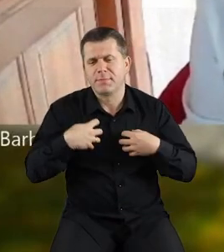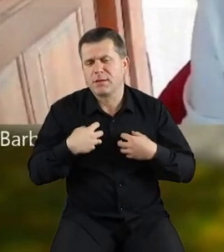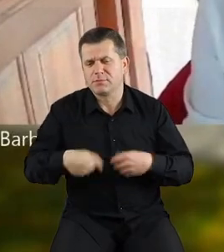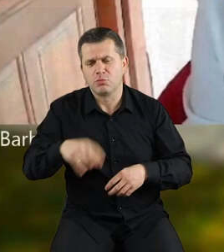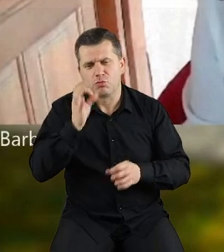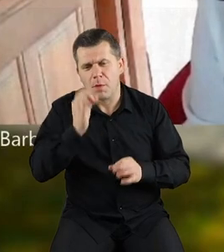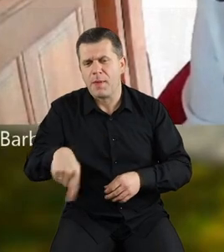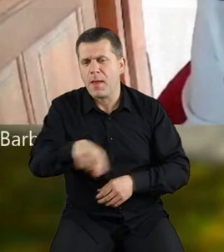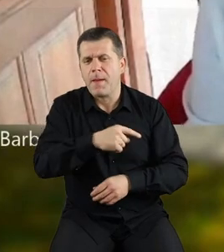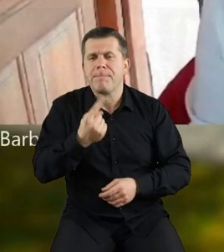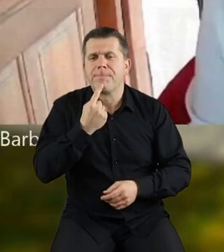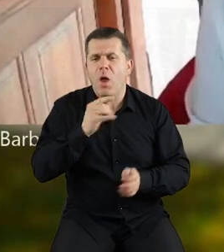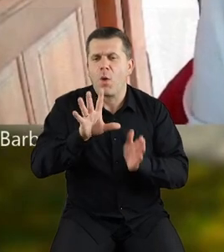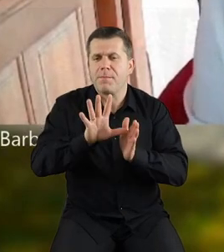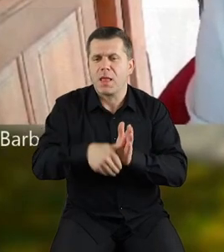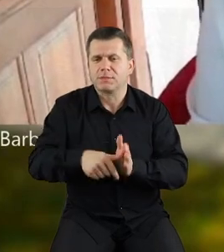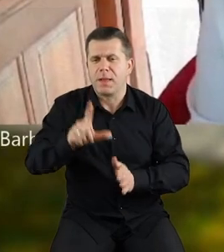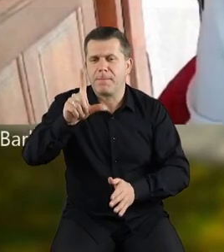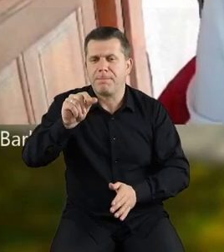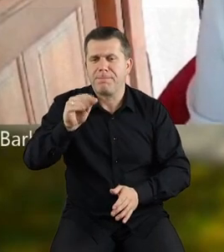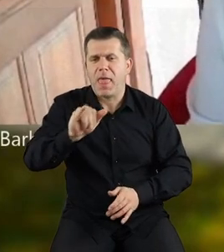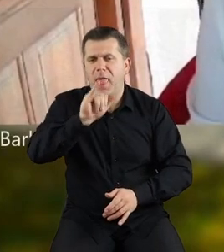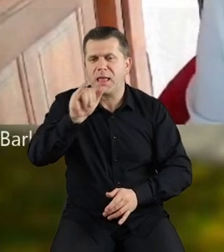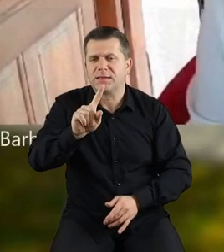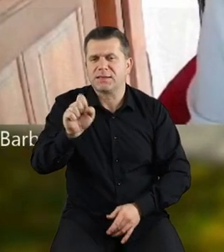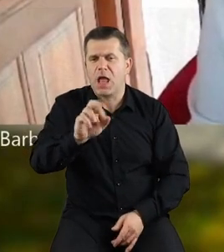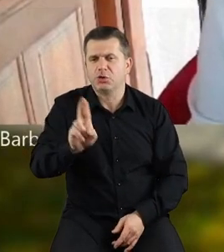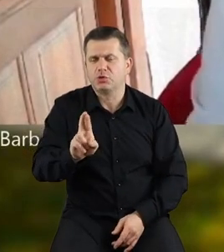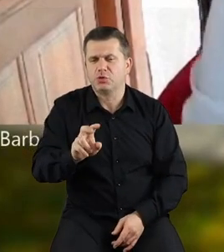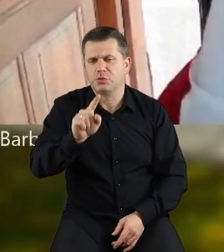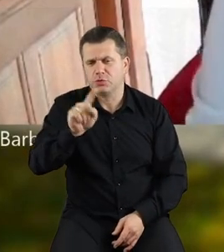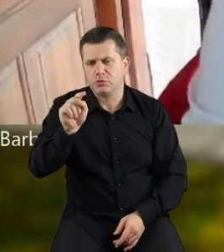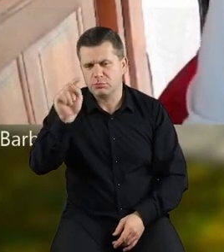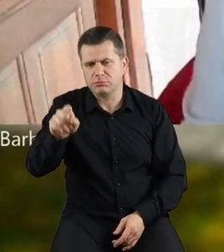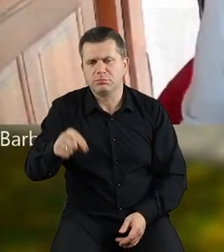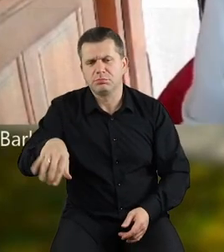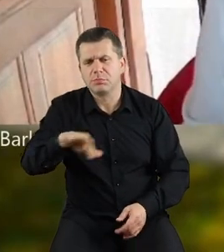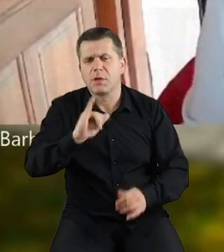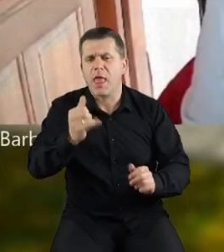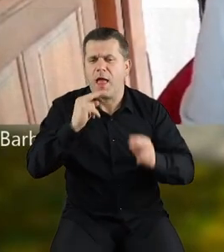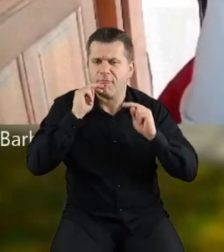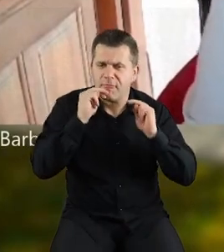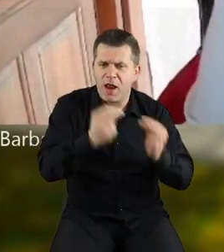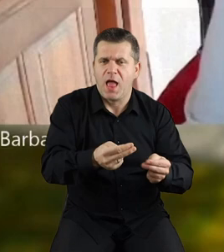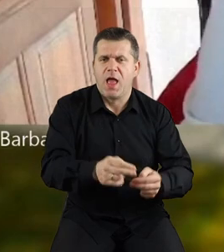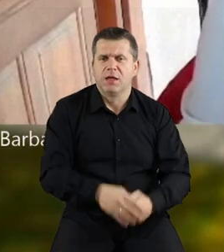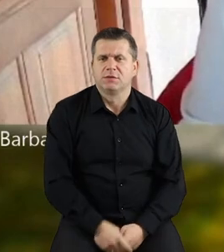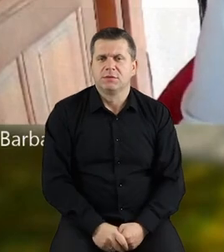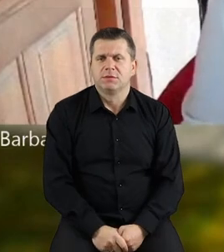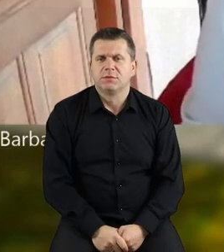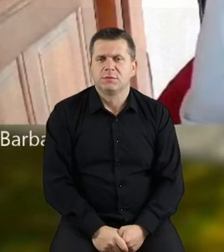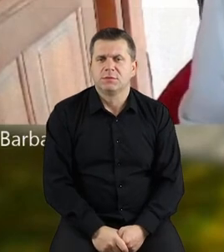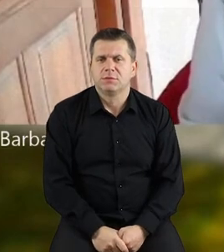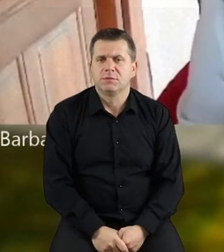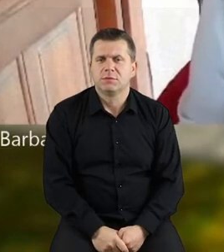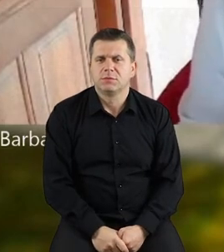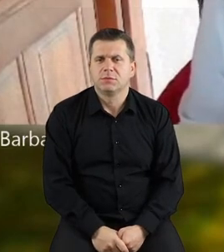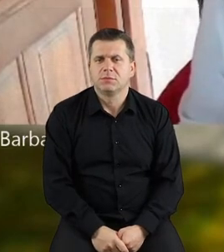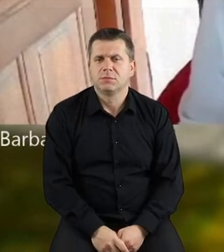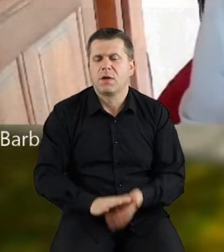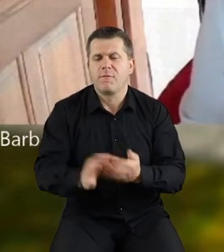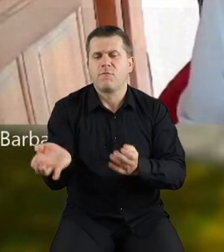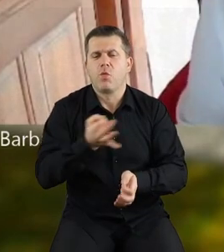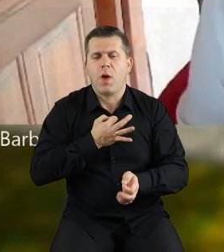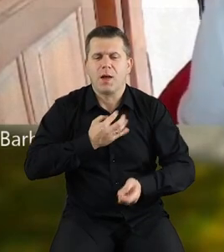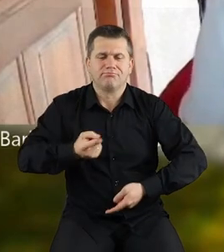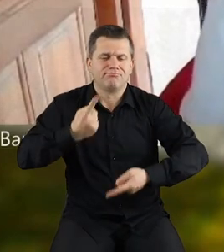bawiły pejzaże małomiasteczkowe. Chodziło mi o to, żeby pokazać, jak się wraca